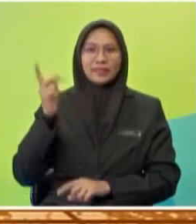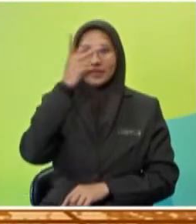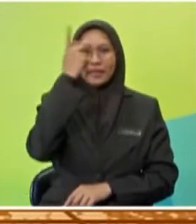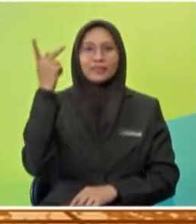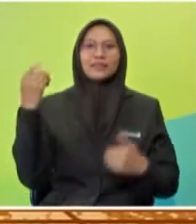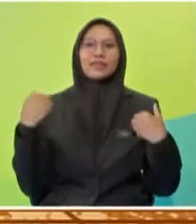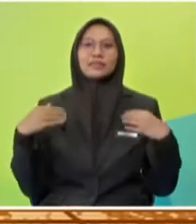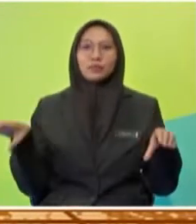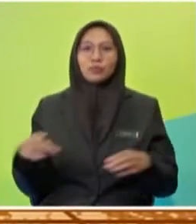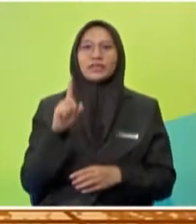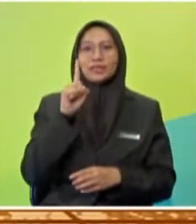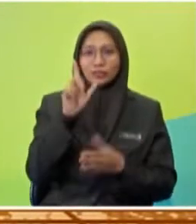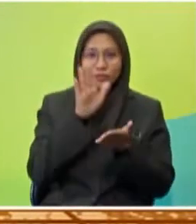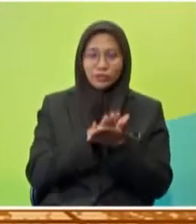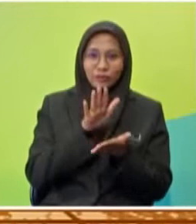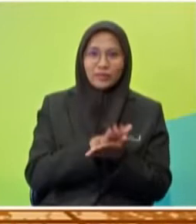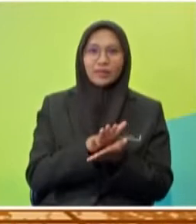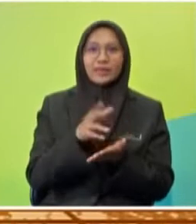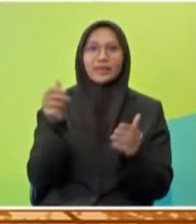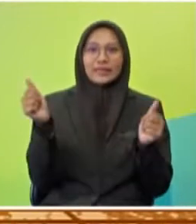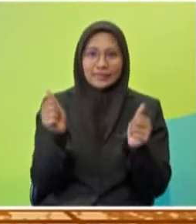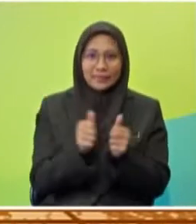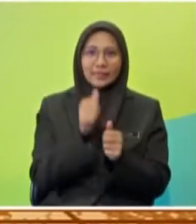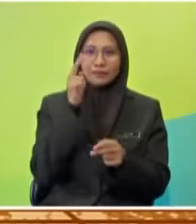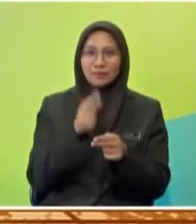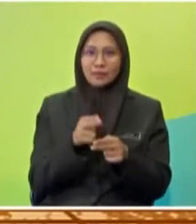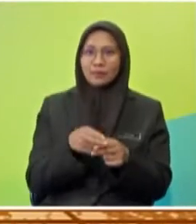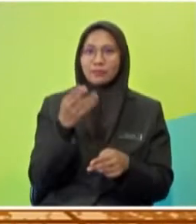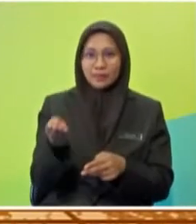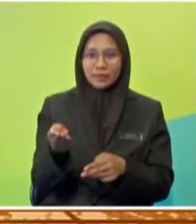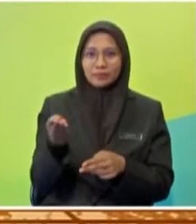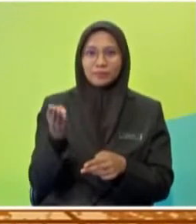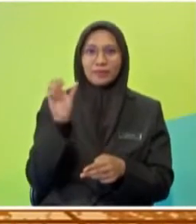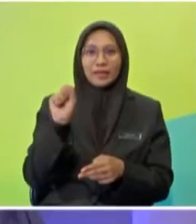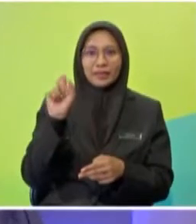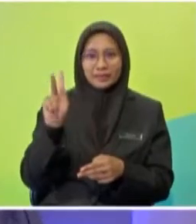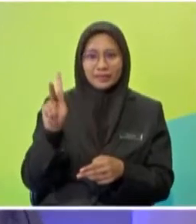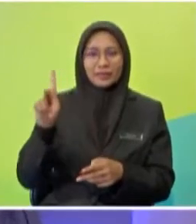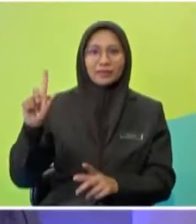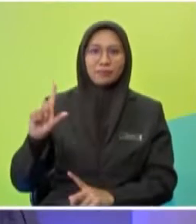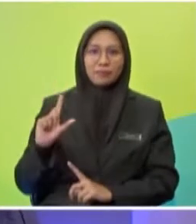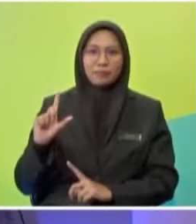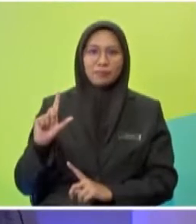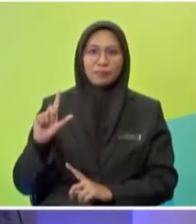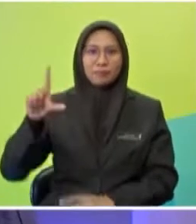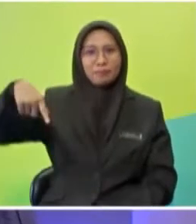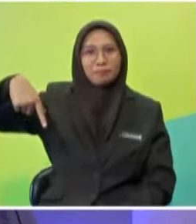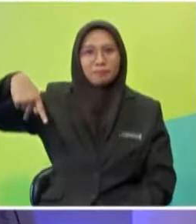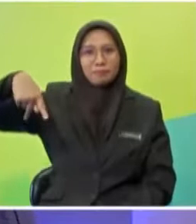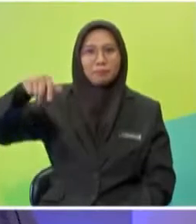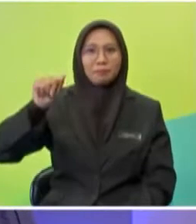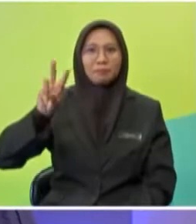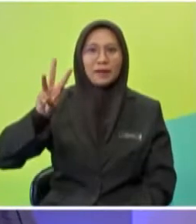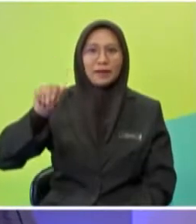dinamai sempurnamu beliau itu sekolah kebangsaan pawang love it makasih harus cepat saji